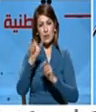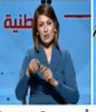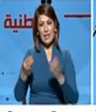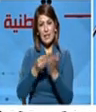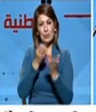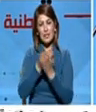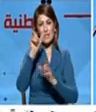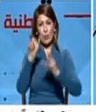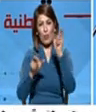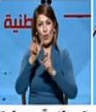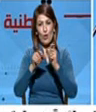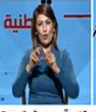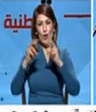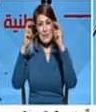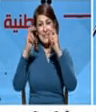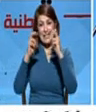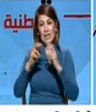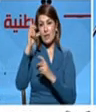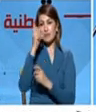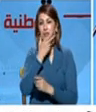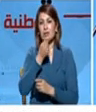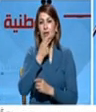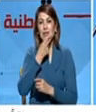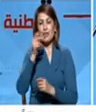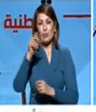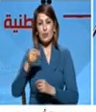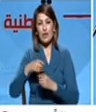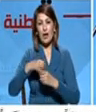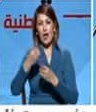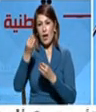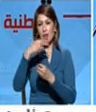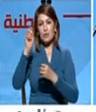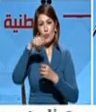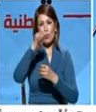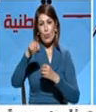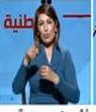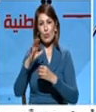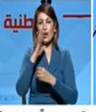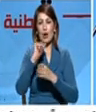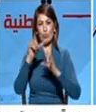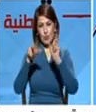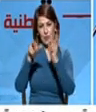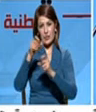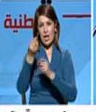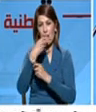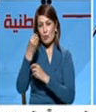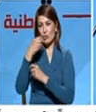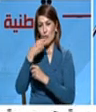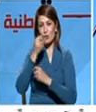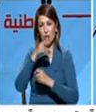لتبسيط الاجراءات وخاصه لضمان استمراريه علاج وخاصه لشريحه معينه اليوم ما عندهم امراض مزمنه